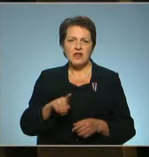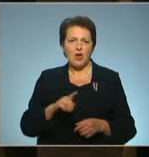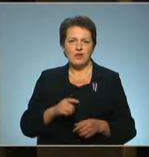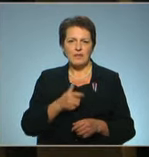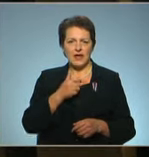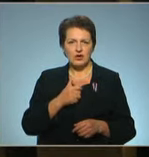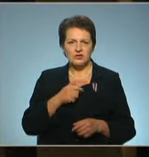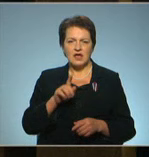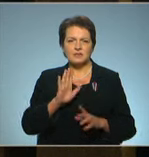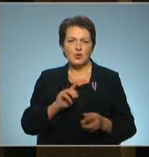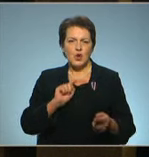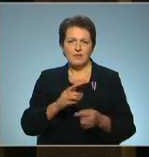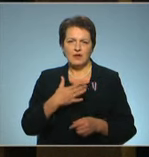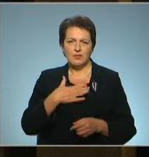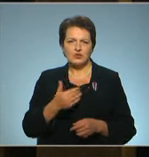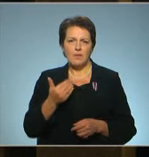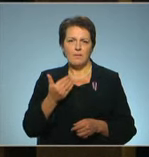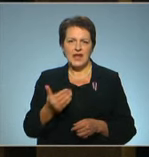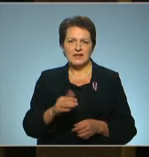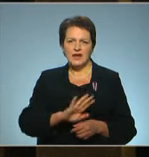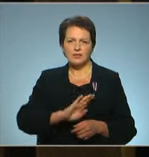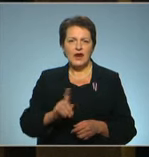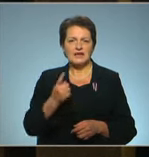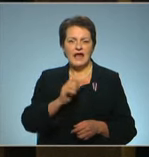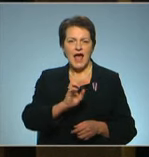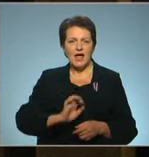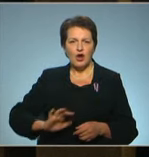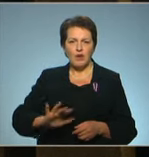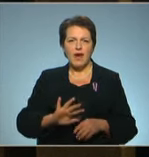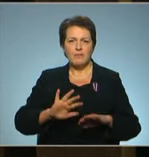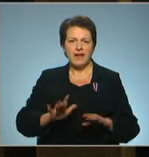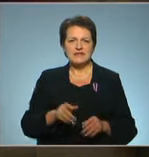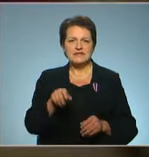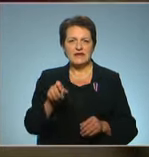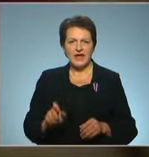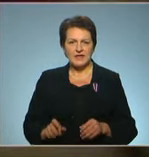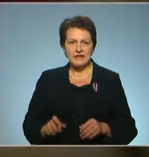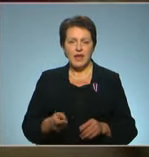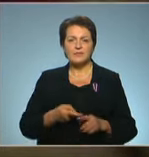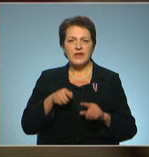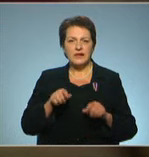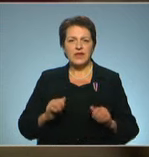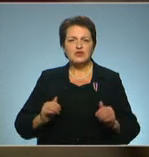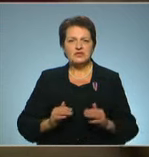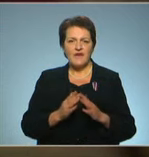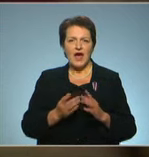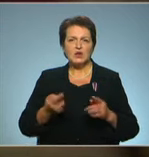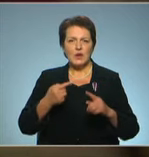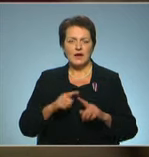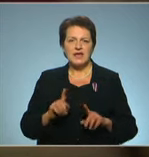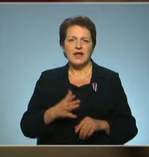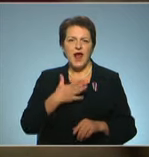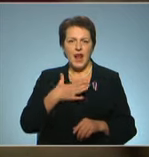pret mūsu piederību ne tikai Eiropai, bet cilvēcībai. Taču svētku reizē ir